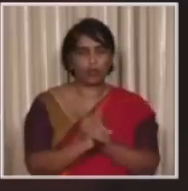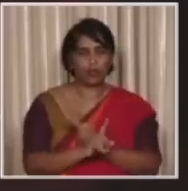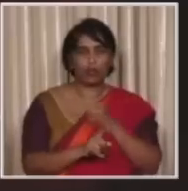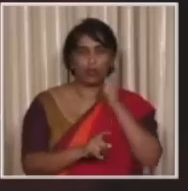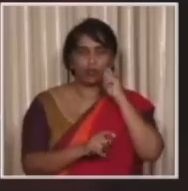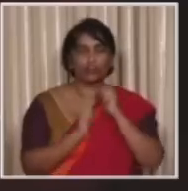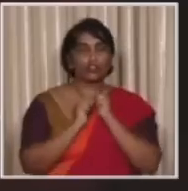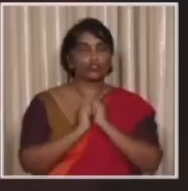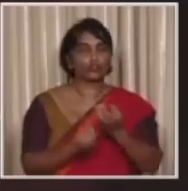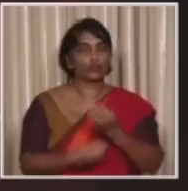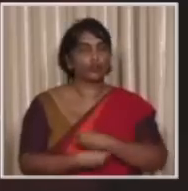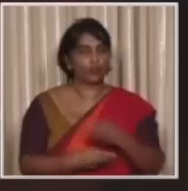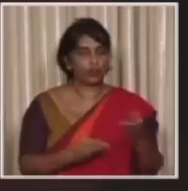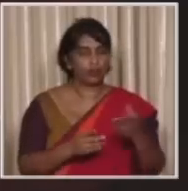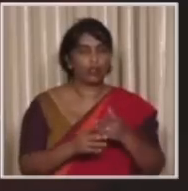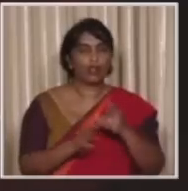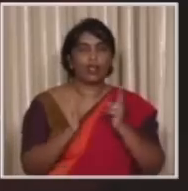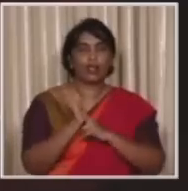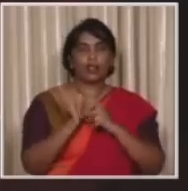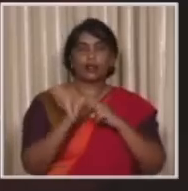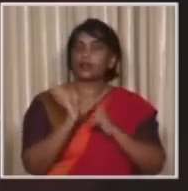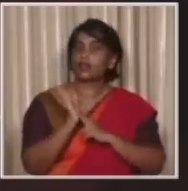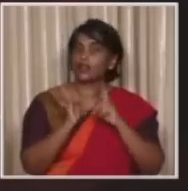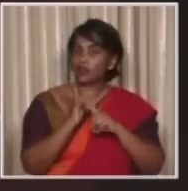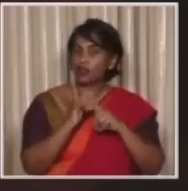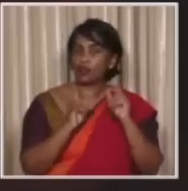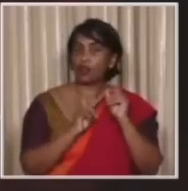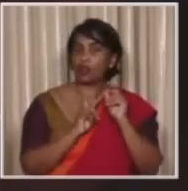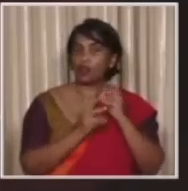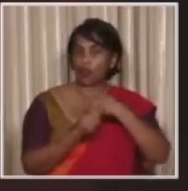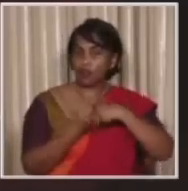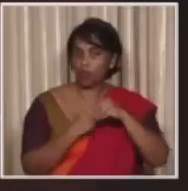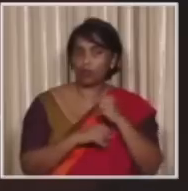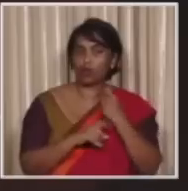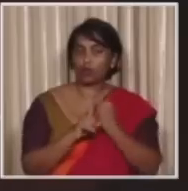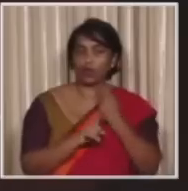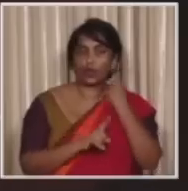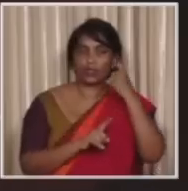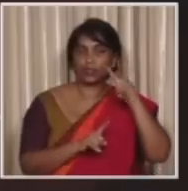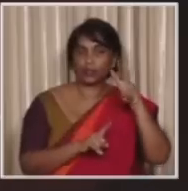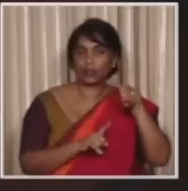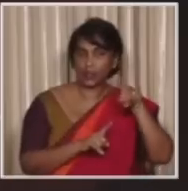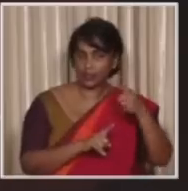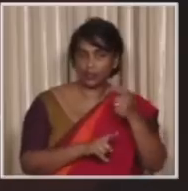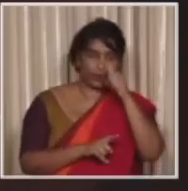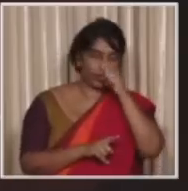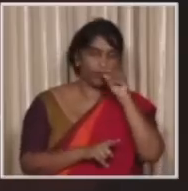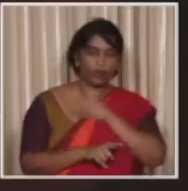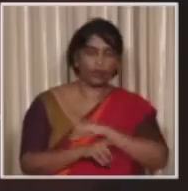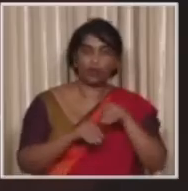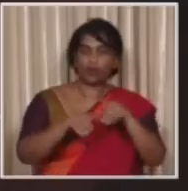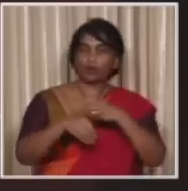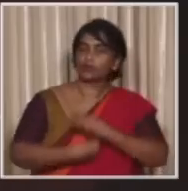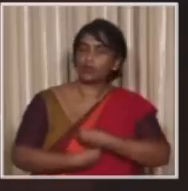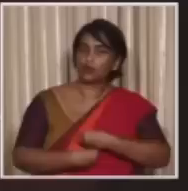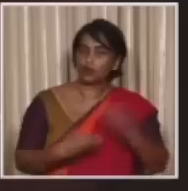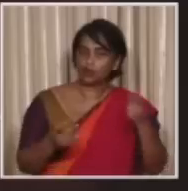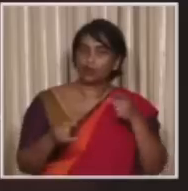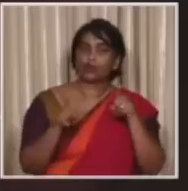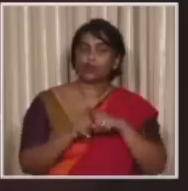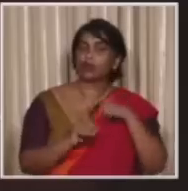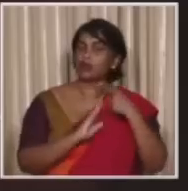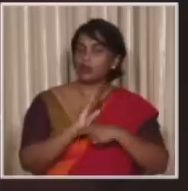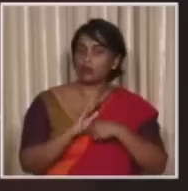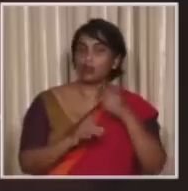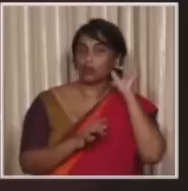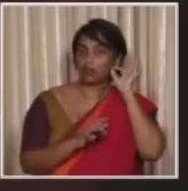මිනිසුන්ගේ රස්සා නැති කළා නැනෝ පොහොර වලිනුත් ඒ අතරේ කෝටියේ 1100ක් හොරා කෑවා ගොවිතැන විනාශ කරා